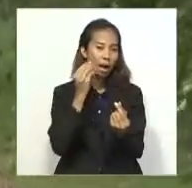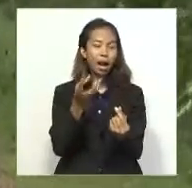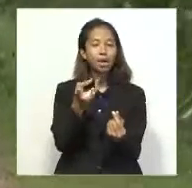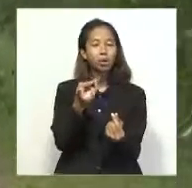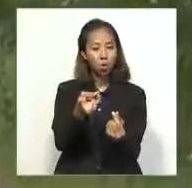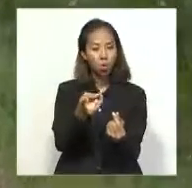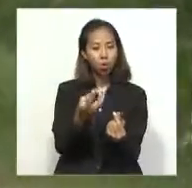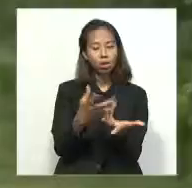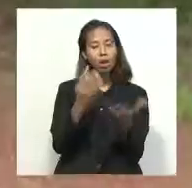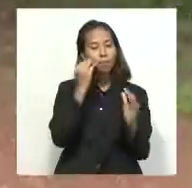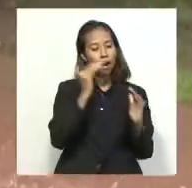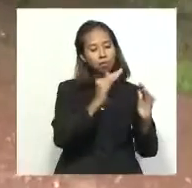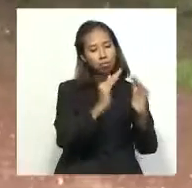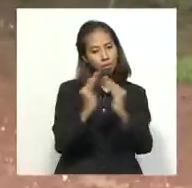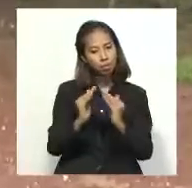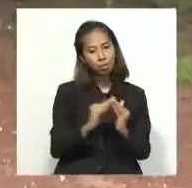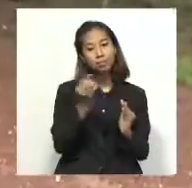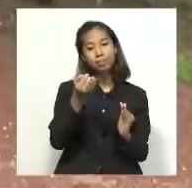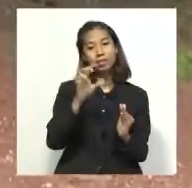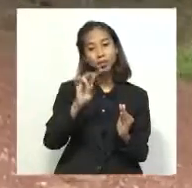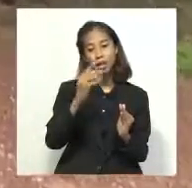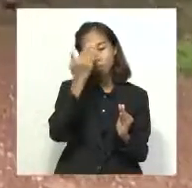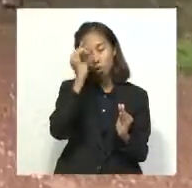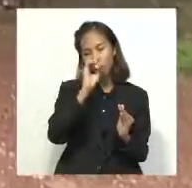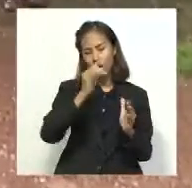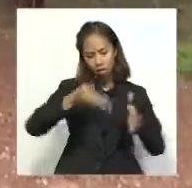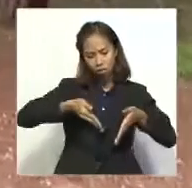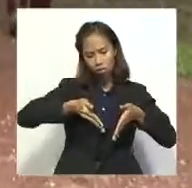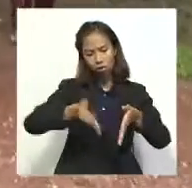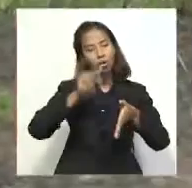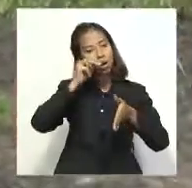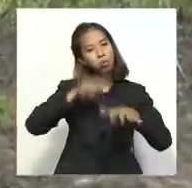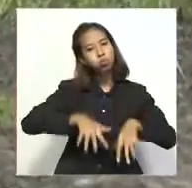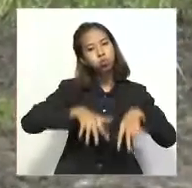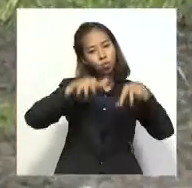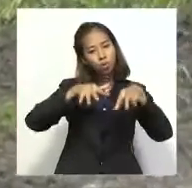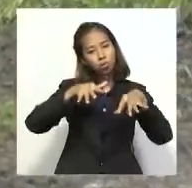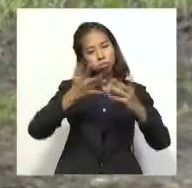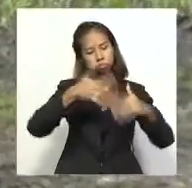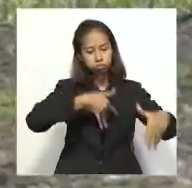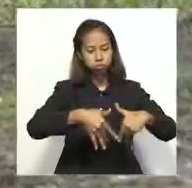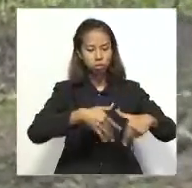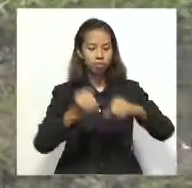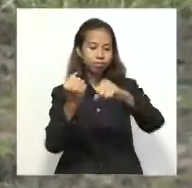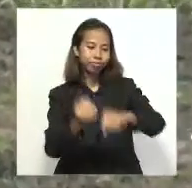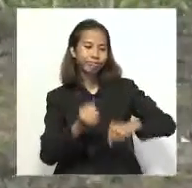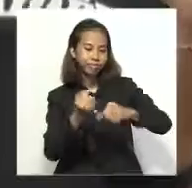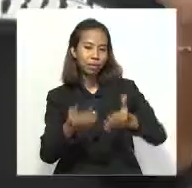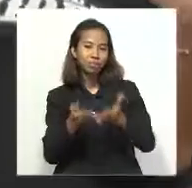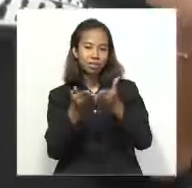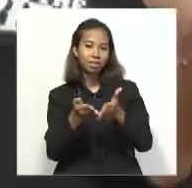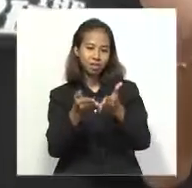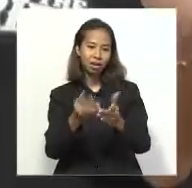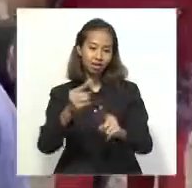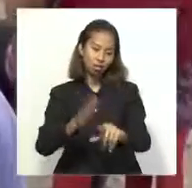นสุขอีกกว่า17ครัวเรือนด้วยกันค่ะเนื่องจากว่าถนนถูกน้ำท่วมชาวบ้านต้องใช้เรือสัญจรนานกว่า2เดือน